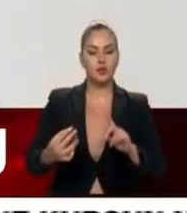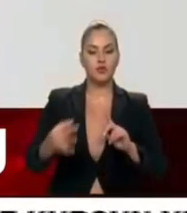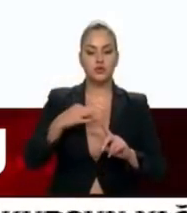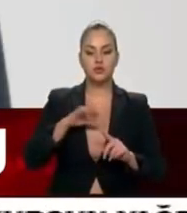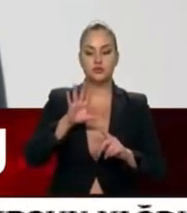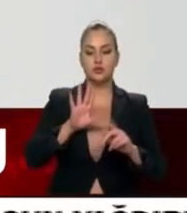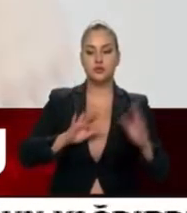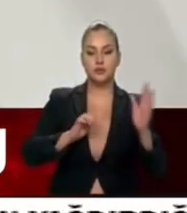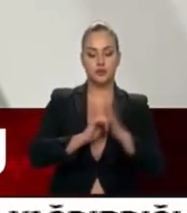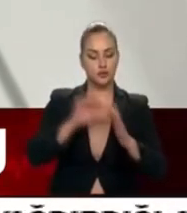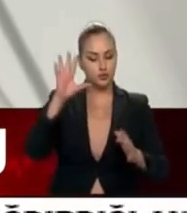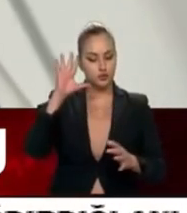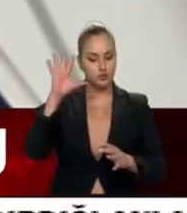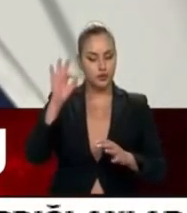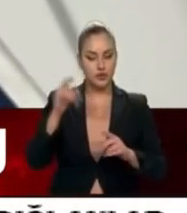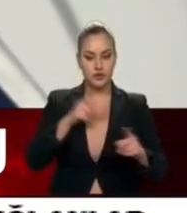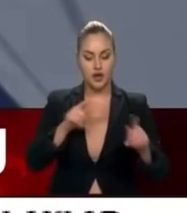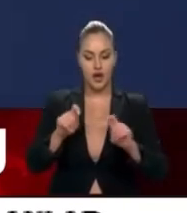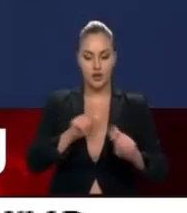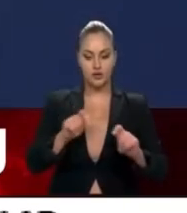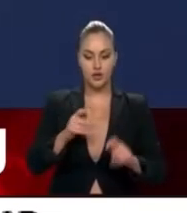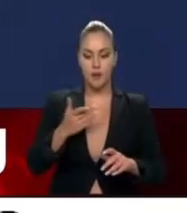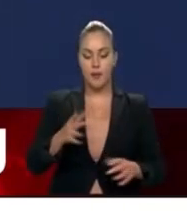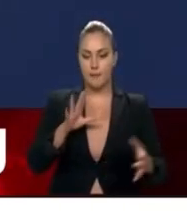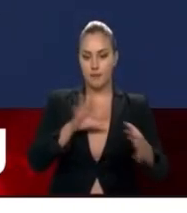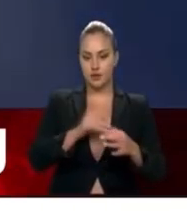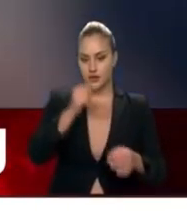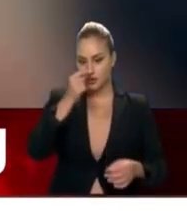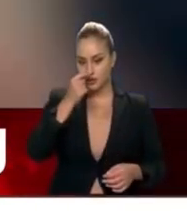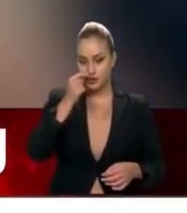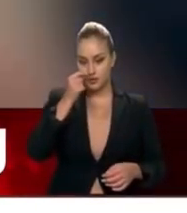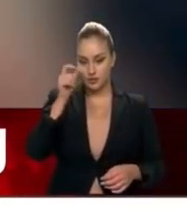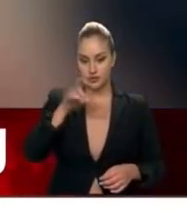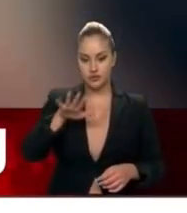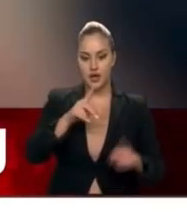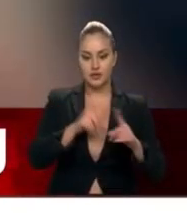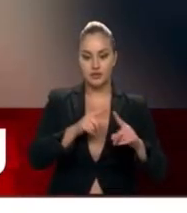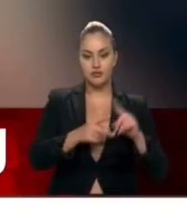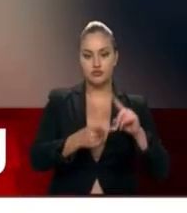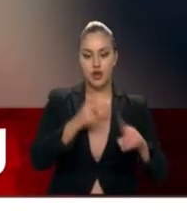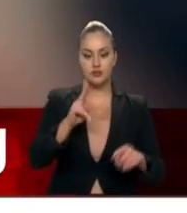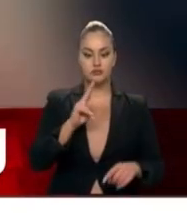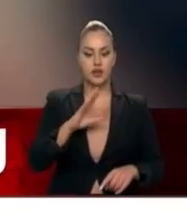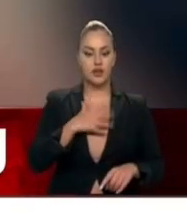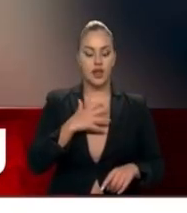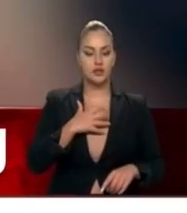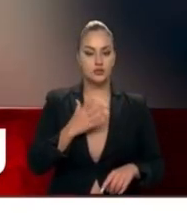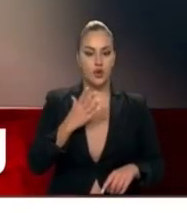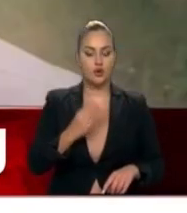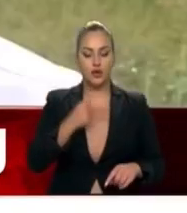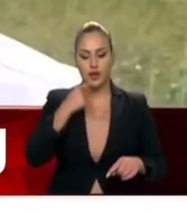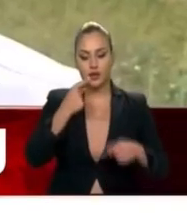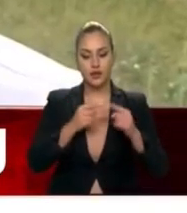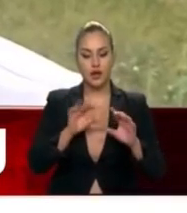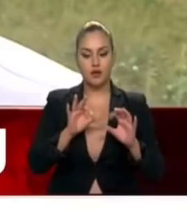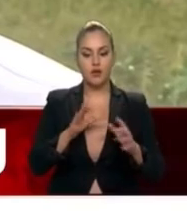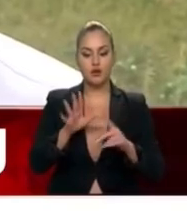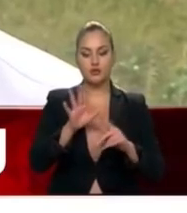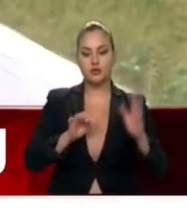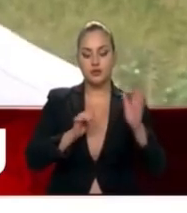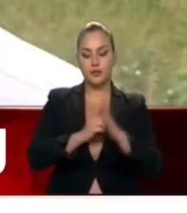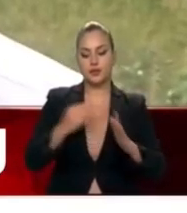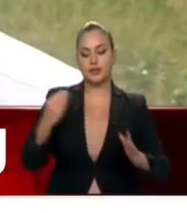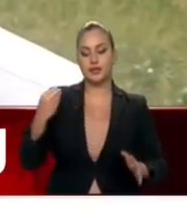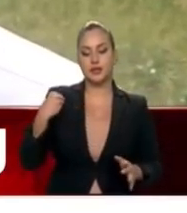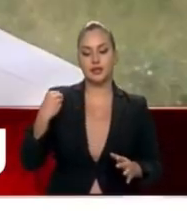sosyal medya uzmanıyla anlaştı. Ancak bel bağladığı kişiler hesabını çalanların bizzat kendisi çıktı. İddia böyle. Sosyal medyanın